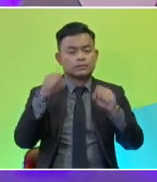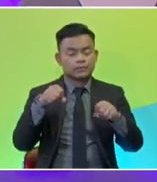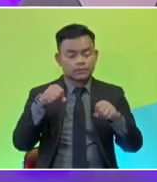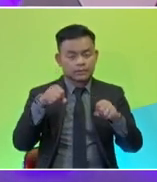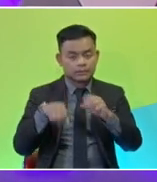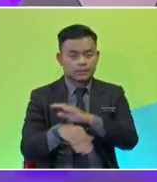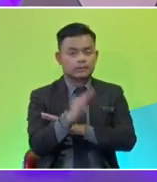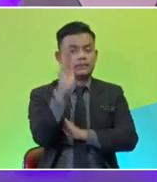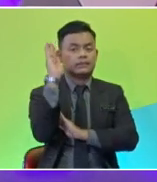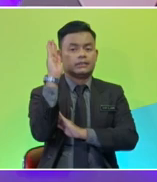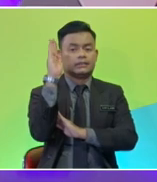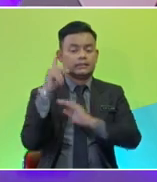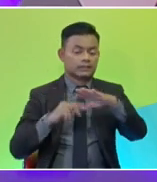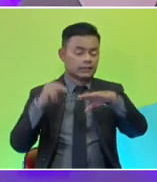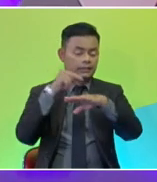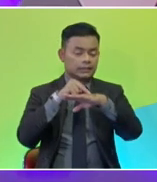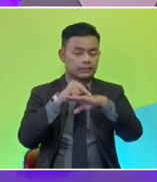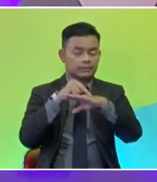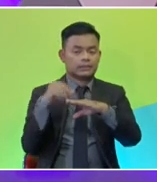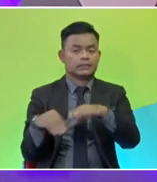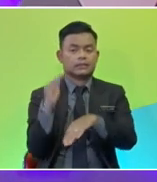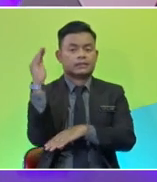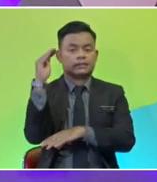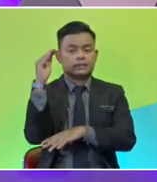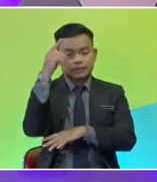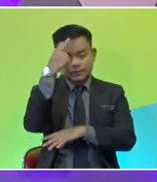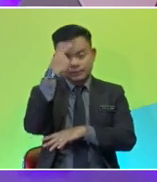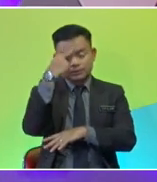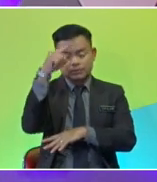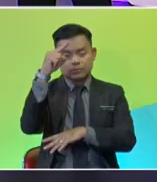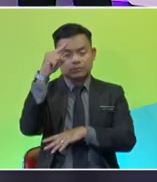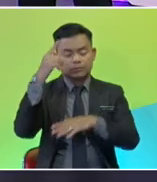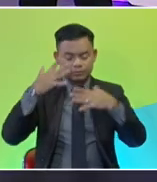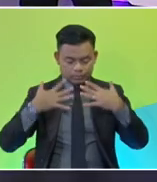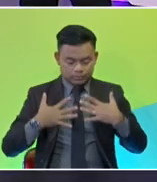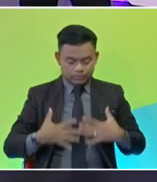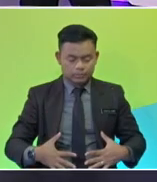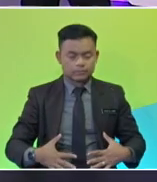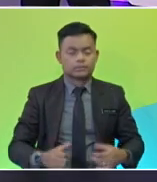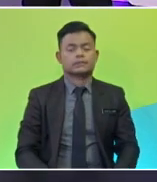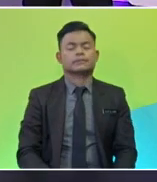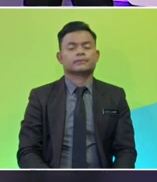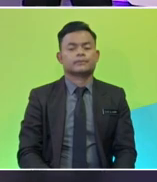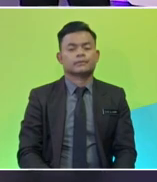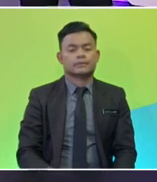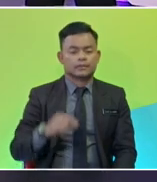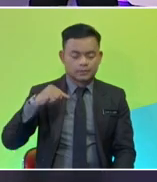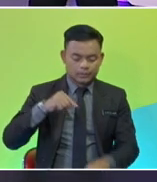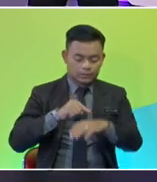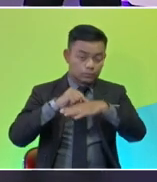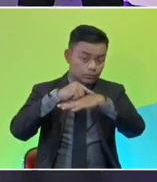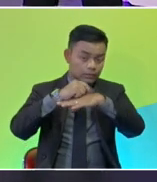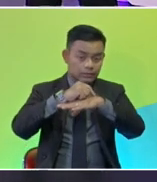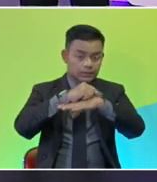sebab Ia mempunyai sistem rangka yang menyokong untuk dia berdiri seperti itu berbanding dengan ulat tak boleh